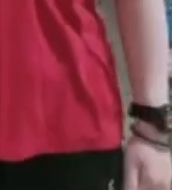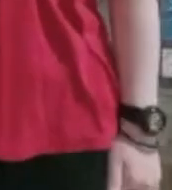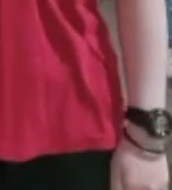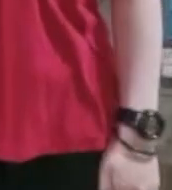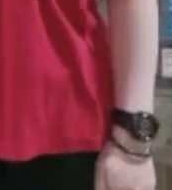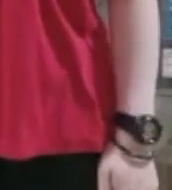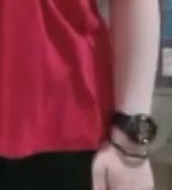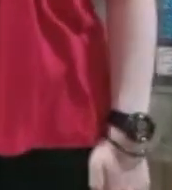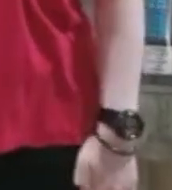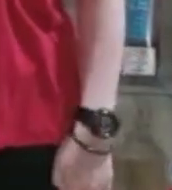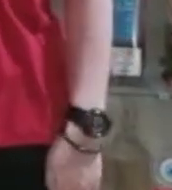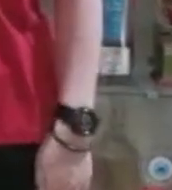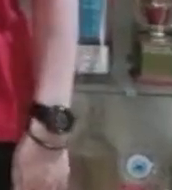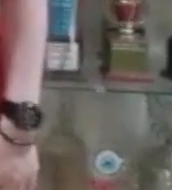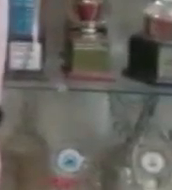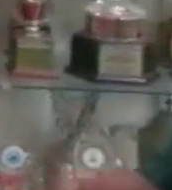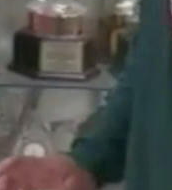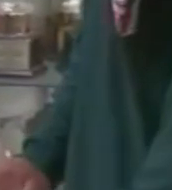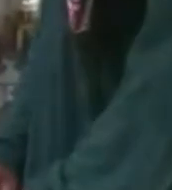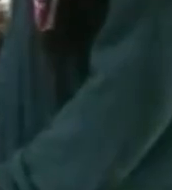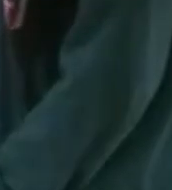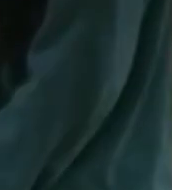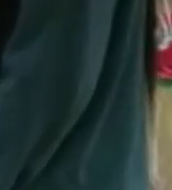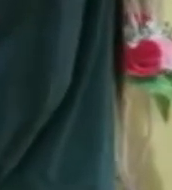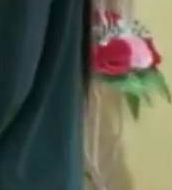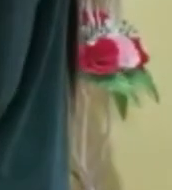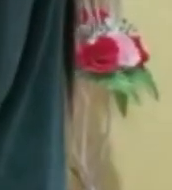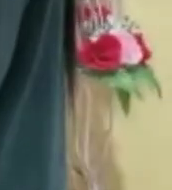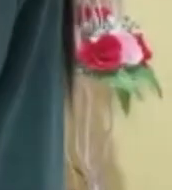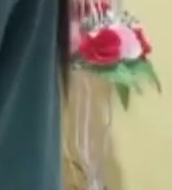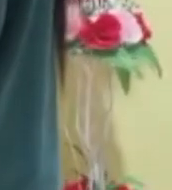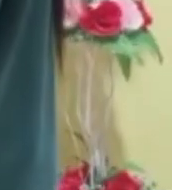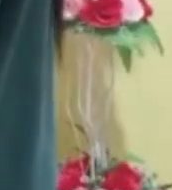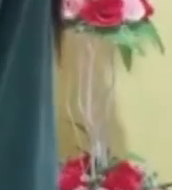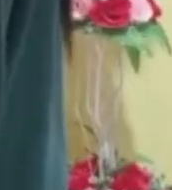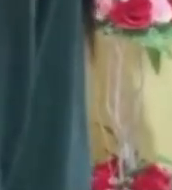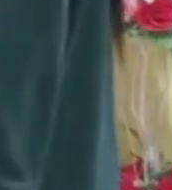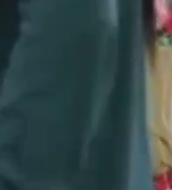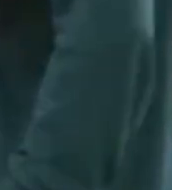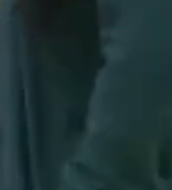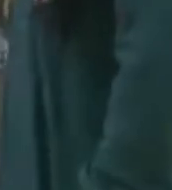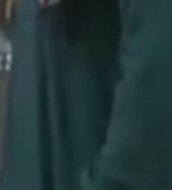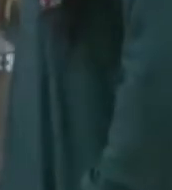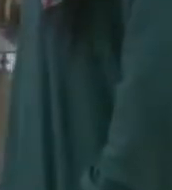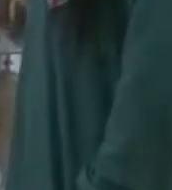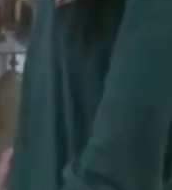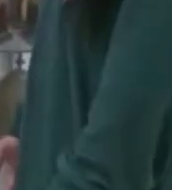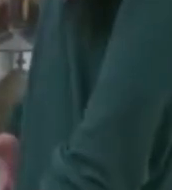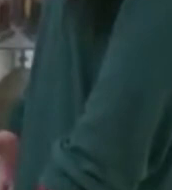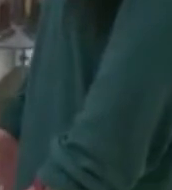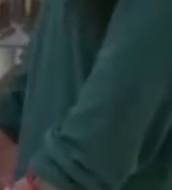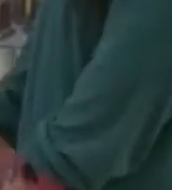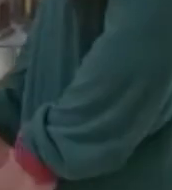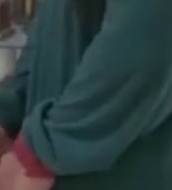membuat pemeriksaan kesehatan setiap tahun Saya takut jarum itu panjang sakit demi kesehatan tahan